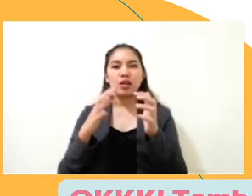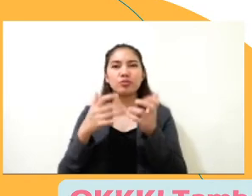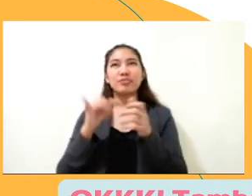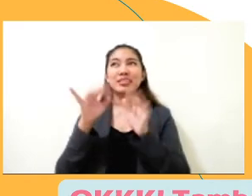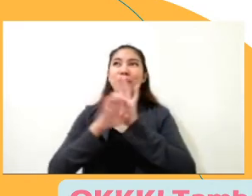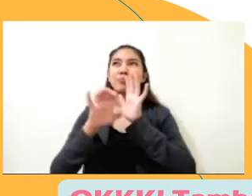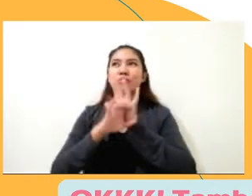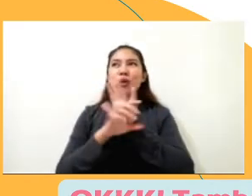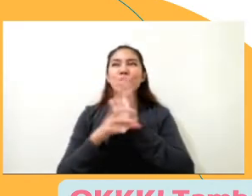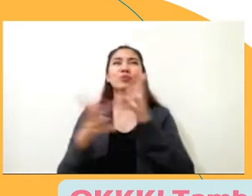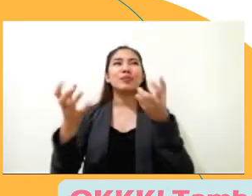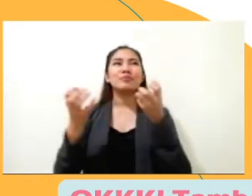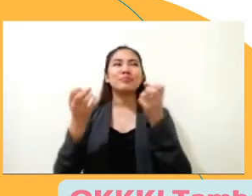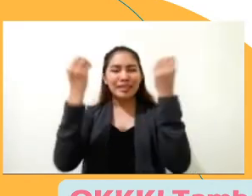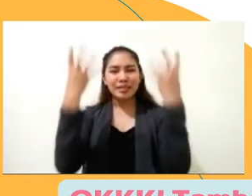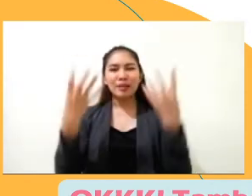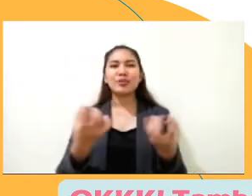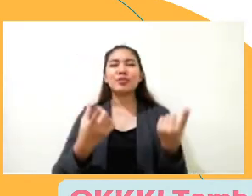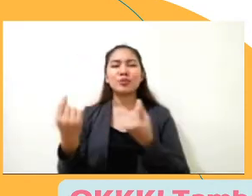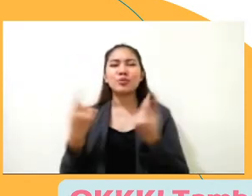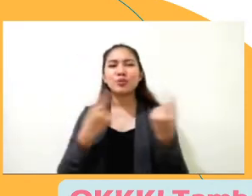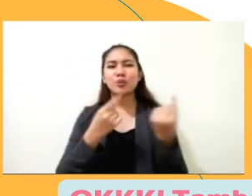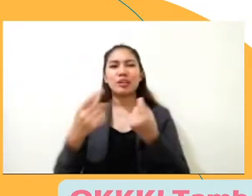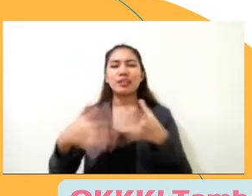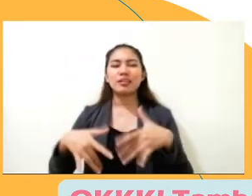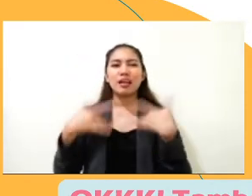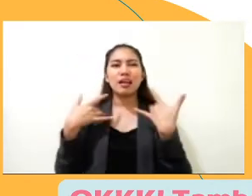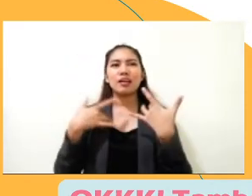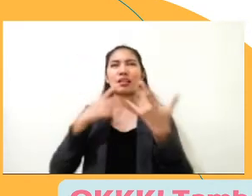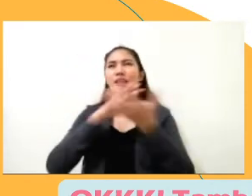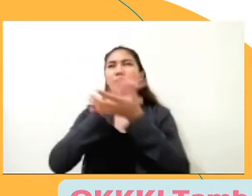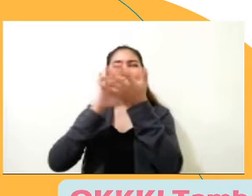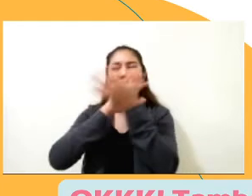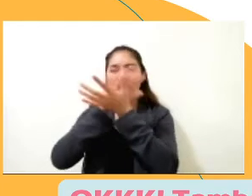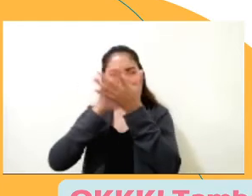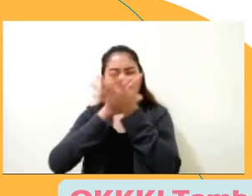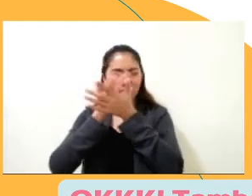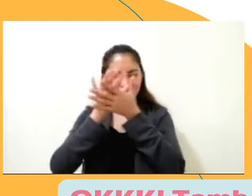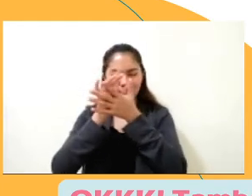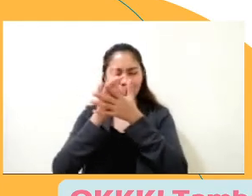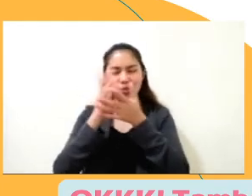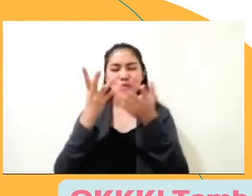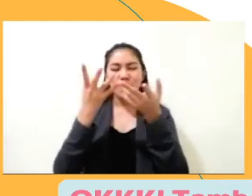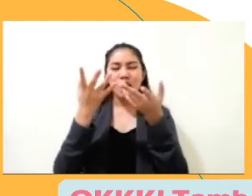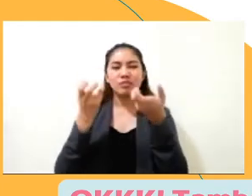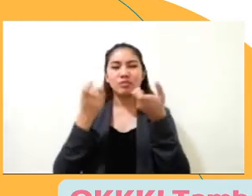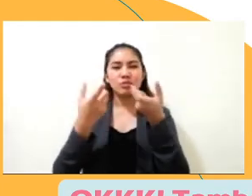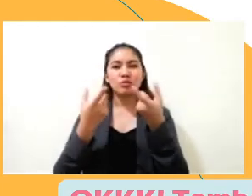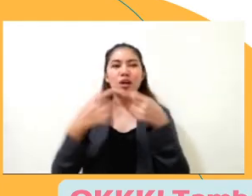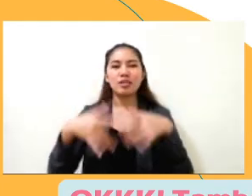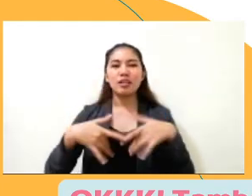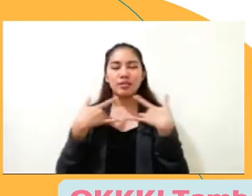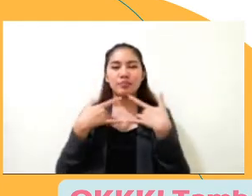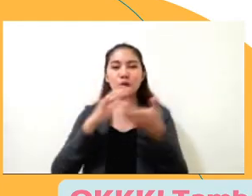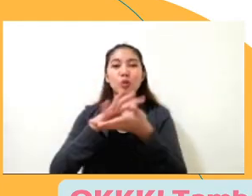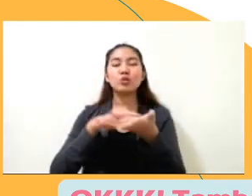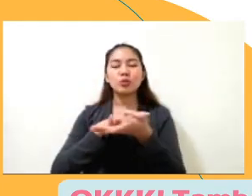or nagiging magulo yung image nila nung kanilang vision? Sige po.